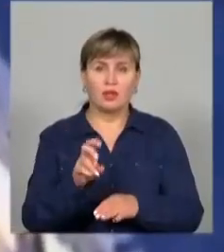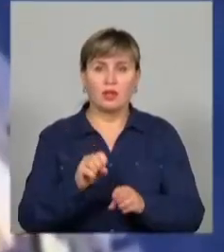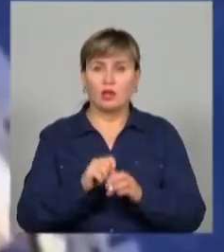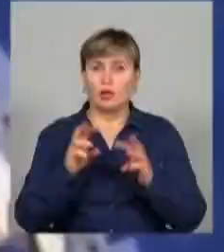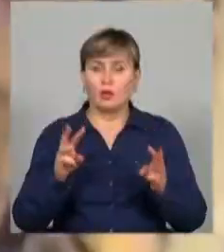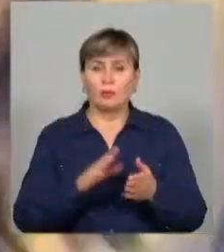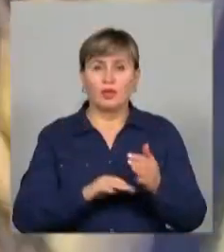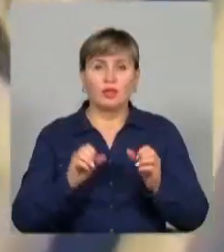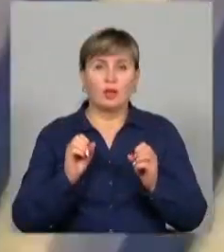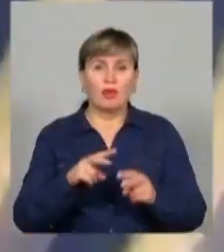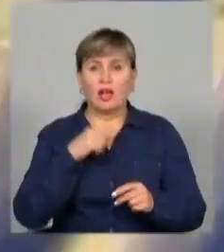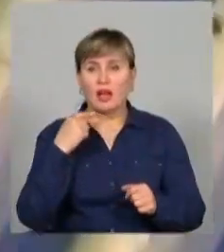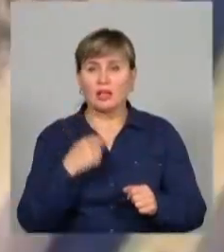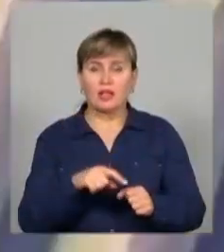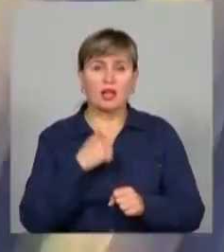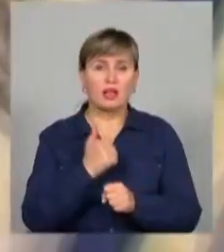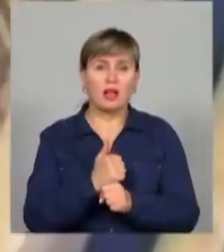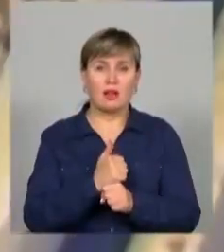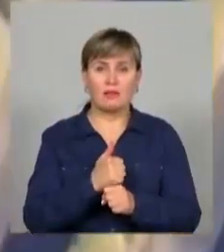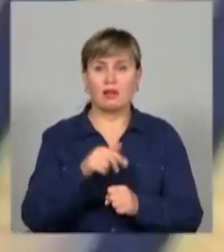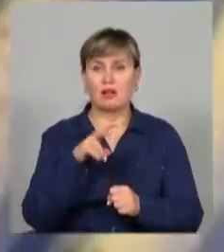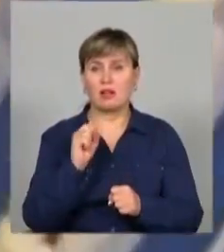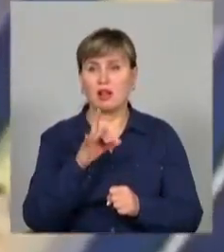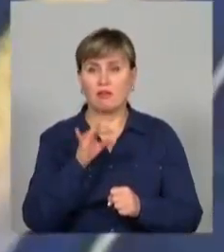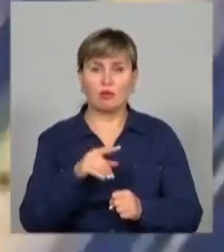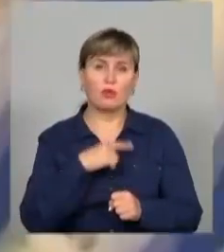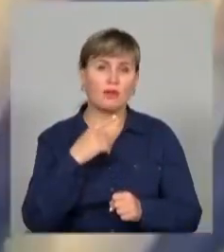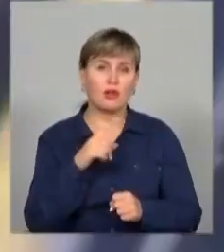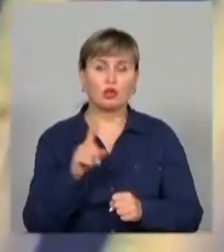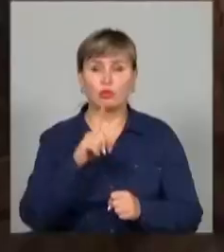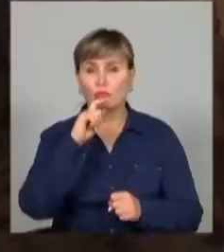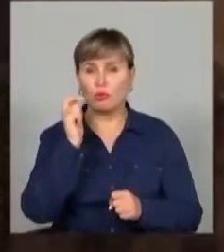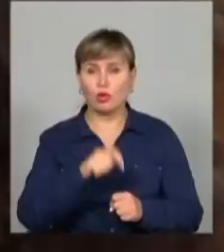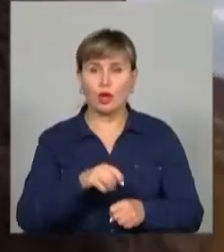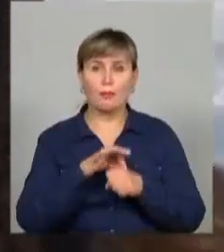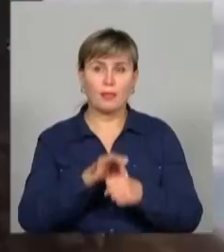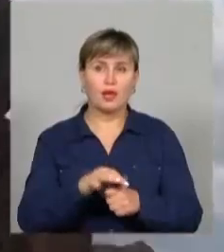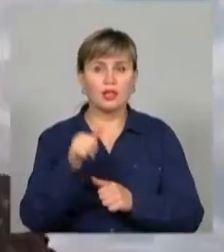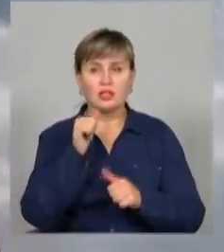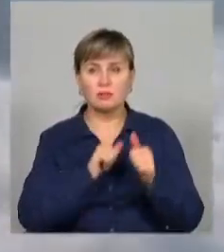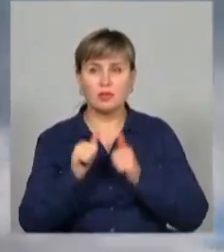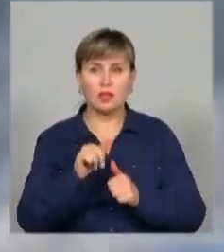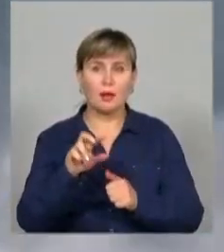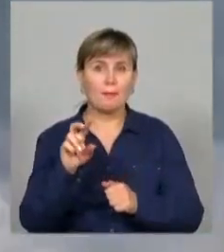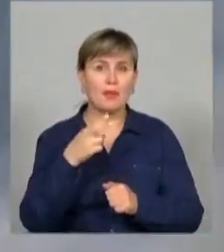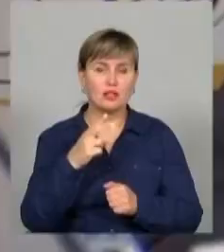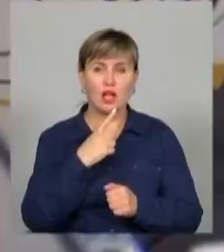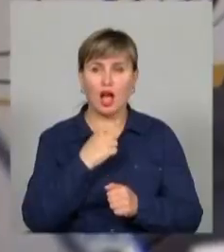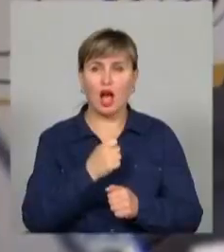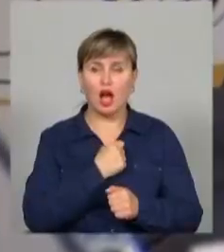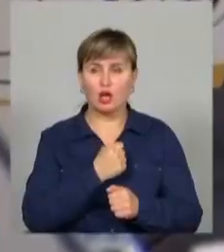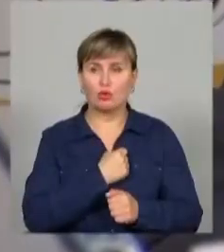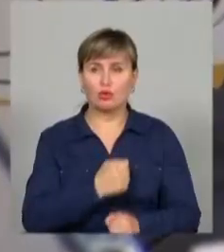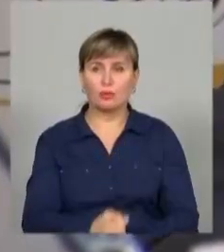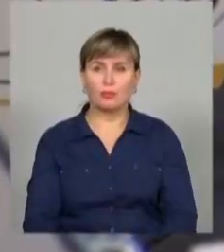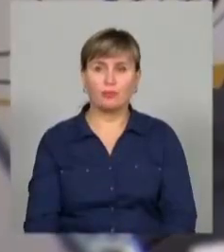обеспечение безопасности России. Глава МИД Сергей Лавров настаивает на том, что в Украине проходят испытания биологического оружия.